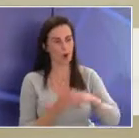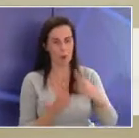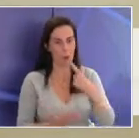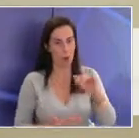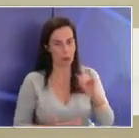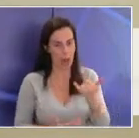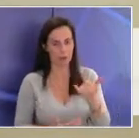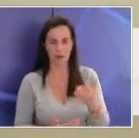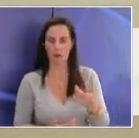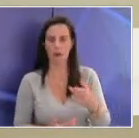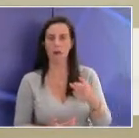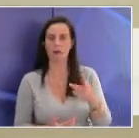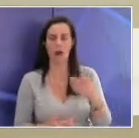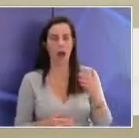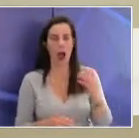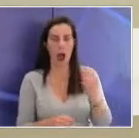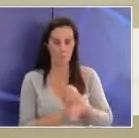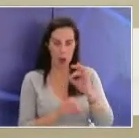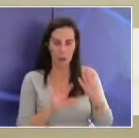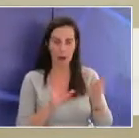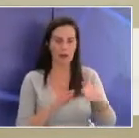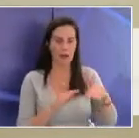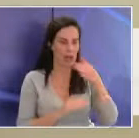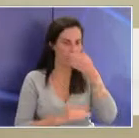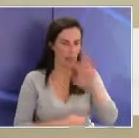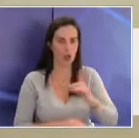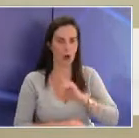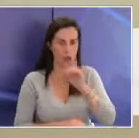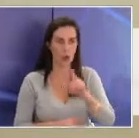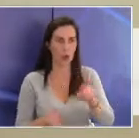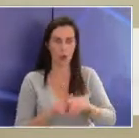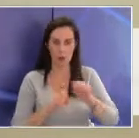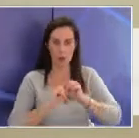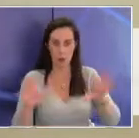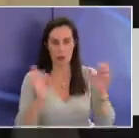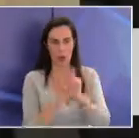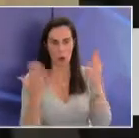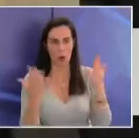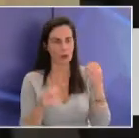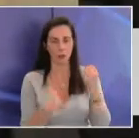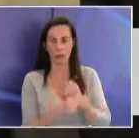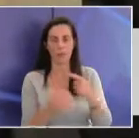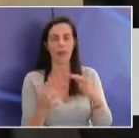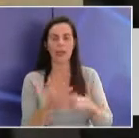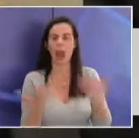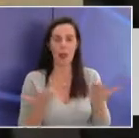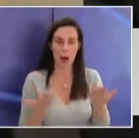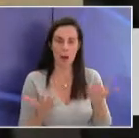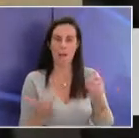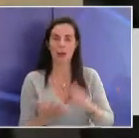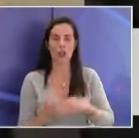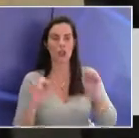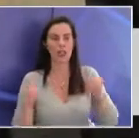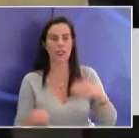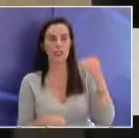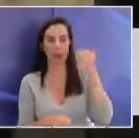חודשים. כמובן, האקט עצמו והיציאה עצמה, כפי שפורסם בעיתונות, זה נעשה בעקבות שיחה של הנשיא